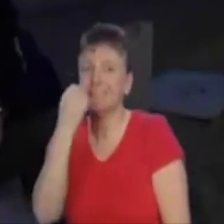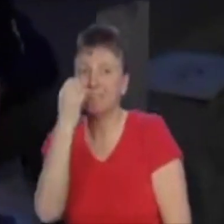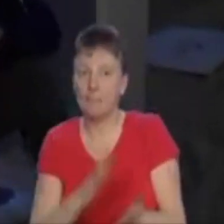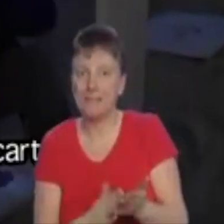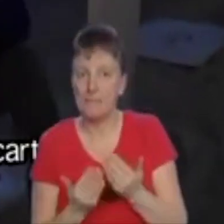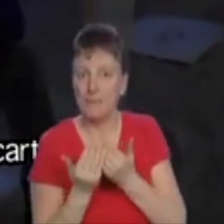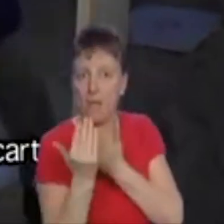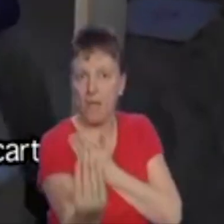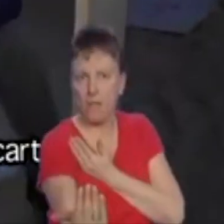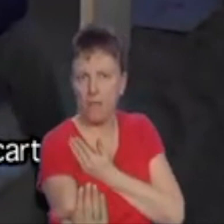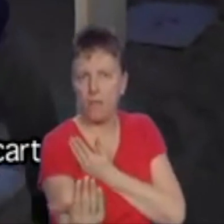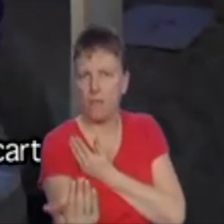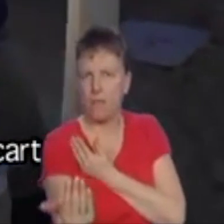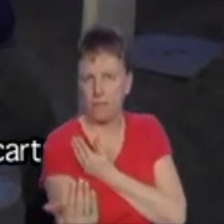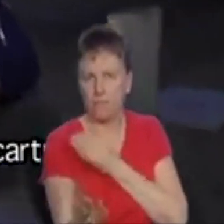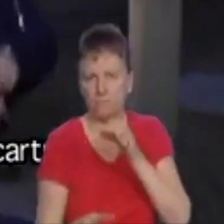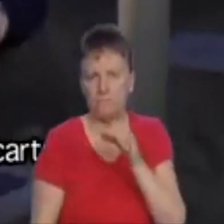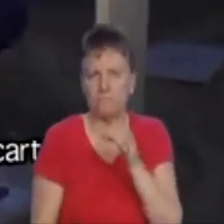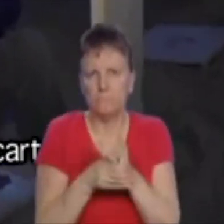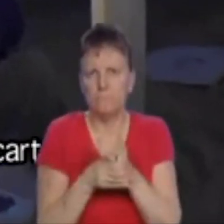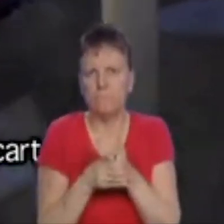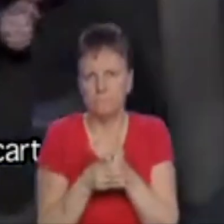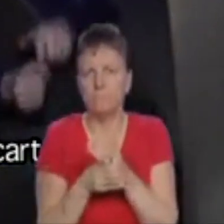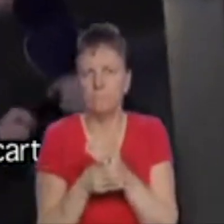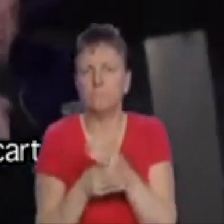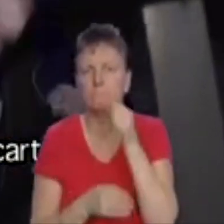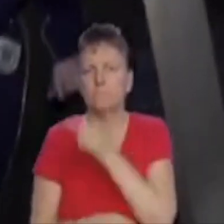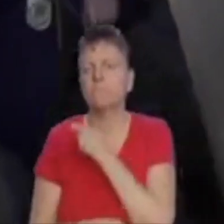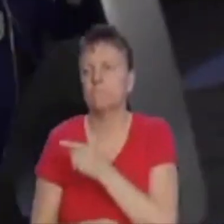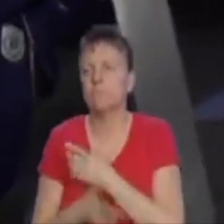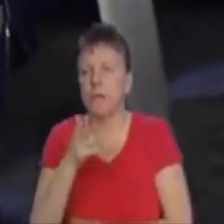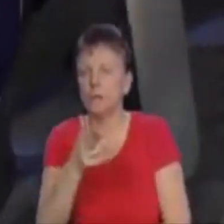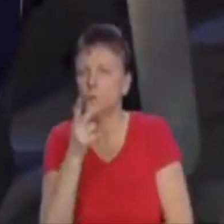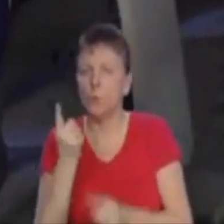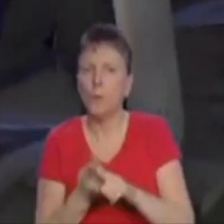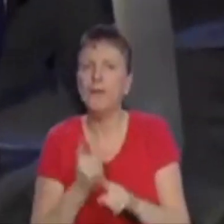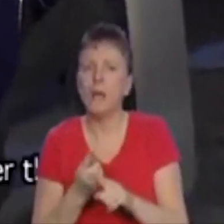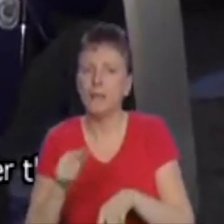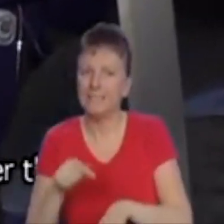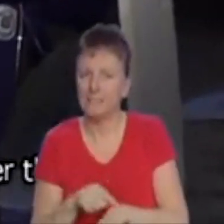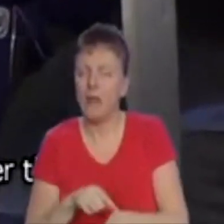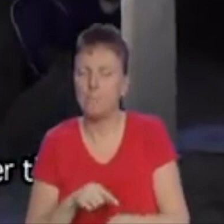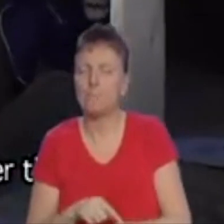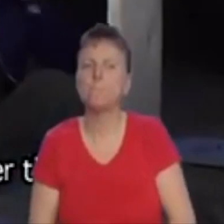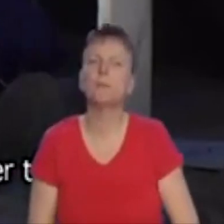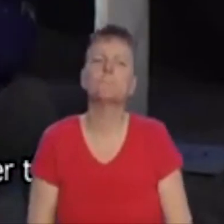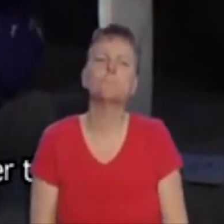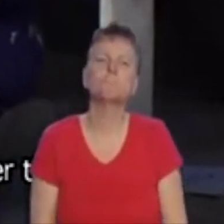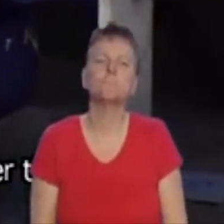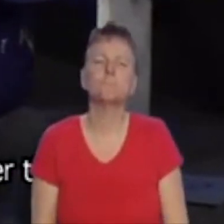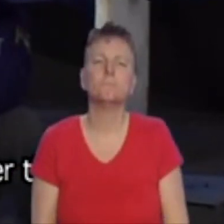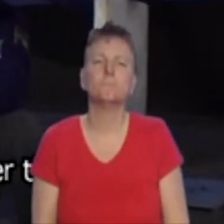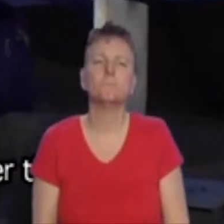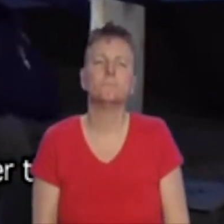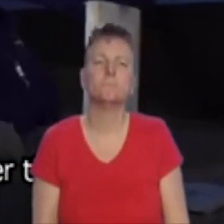On sort l'arme, on engage le chargeur, on charge une cartouche et on y va. Et là on peut tirer un peu plus